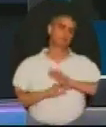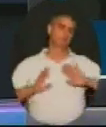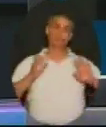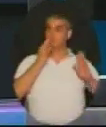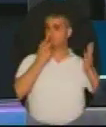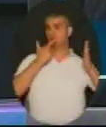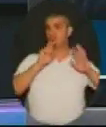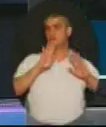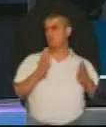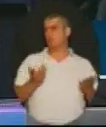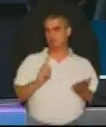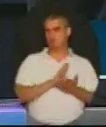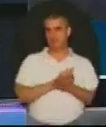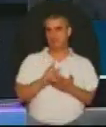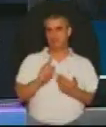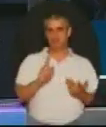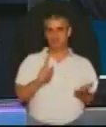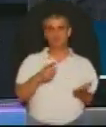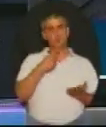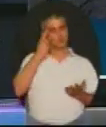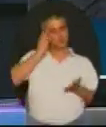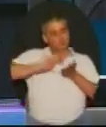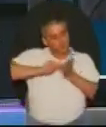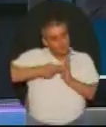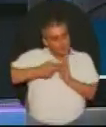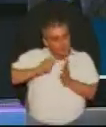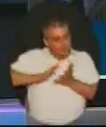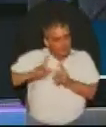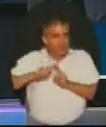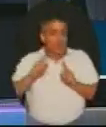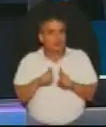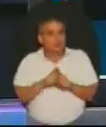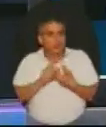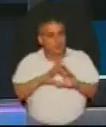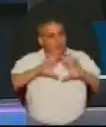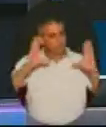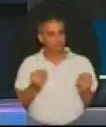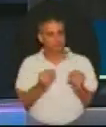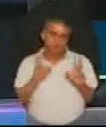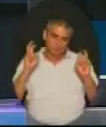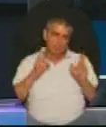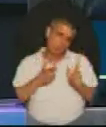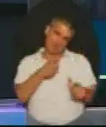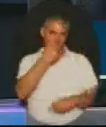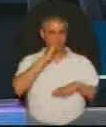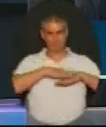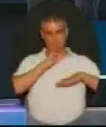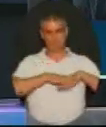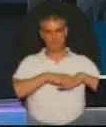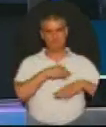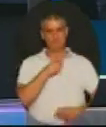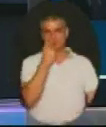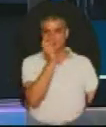בין 74, זה לא פשוט, ולכן הוא תכנן מערכה, מערכה שלמה, בלחימה, הוא טוב. בוא